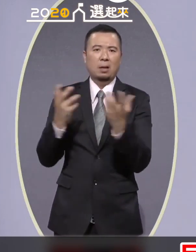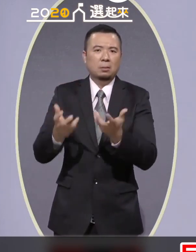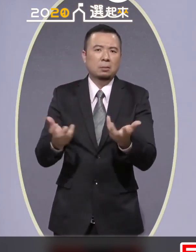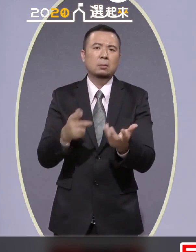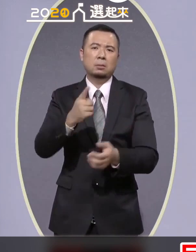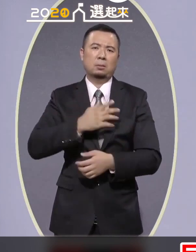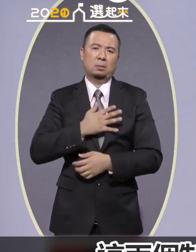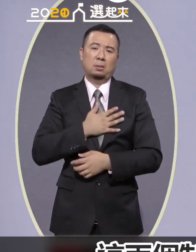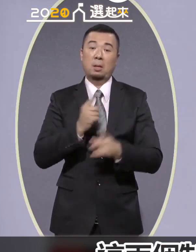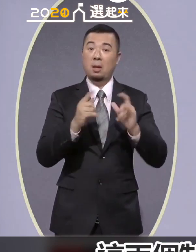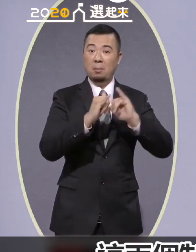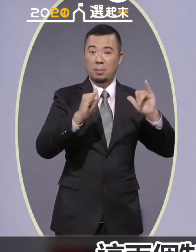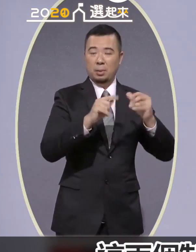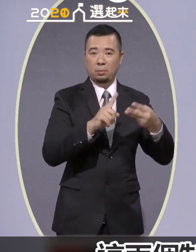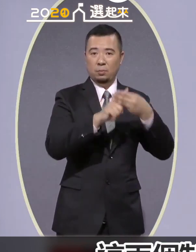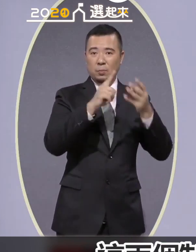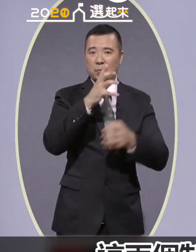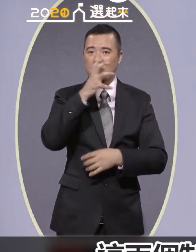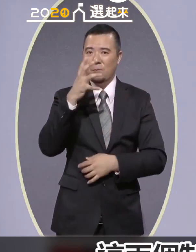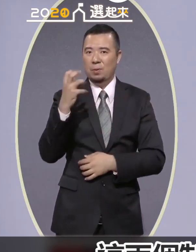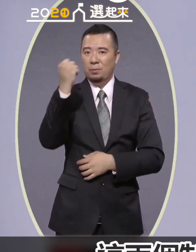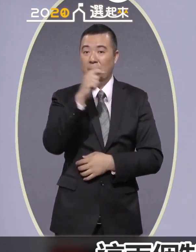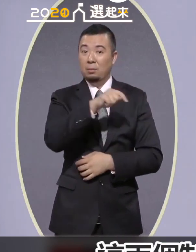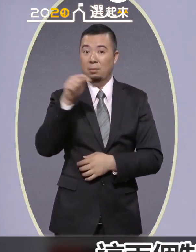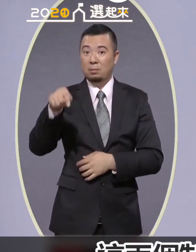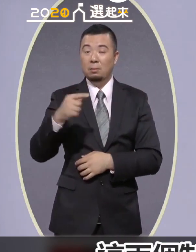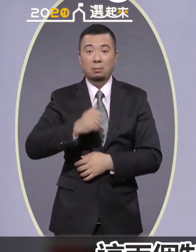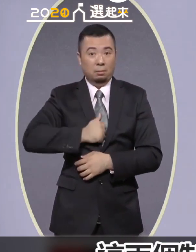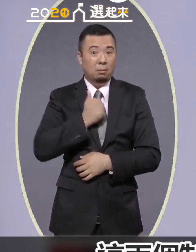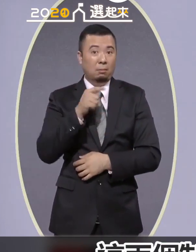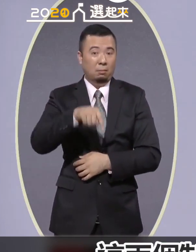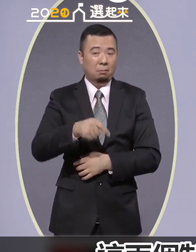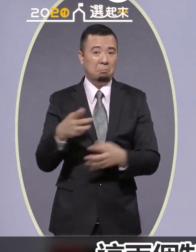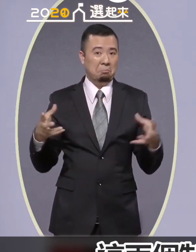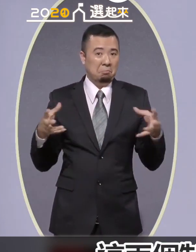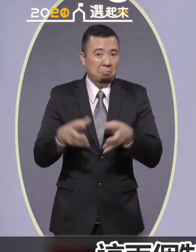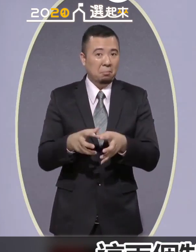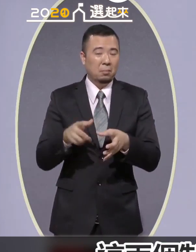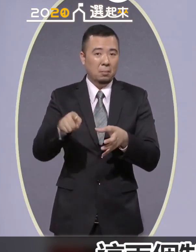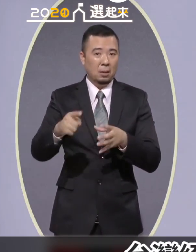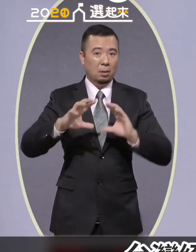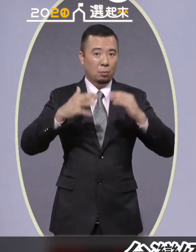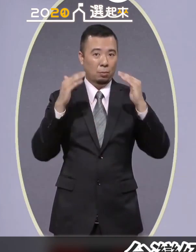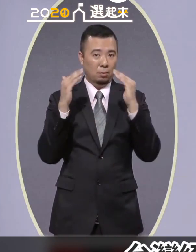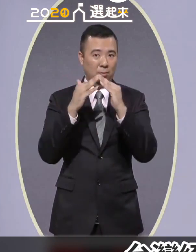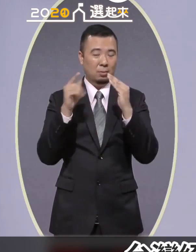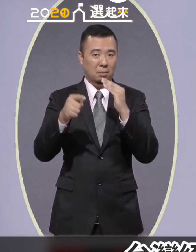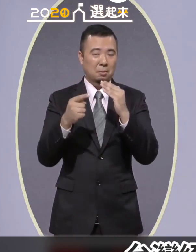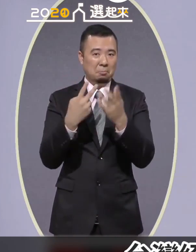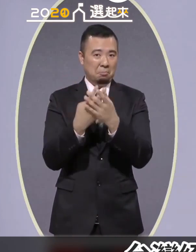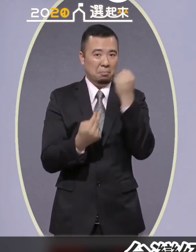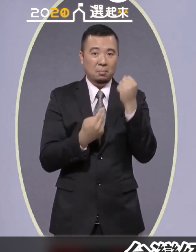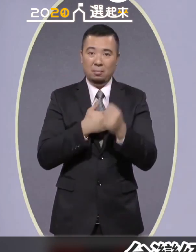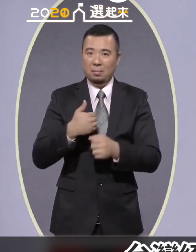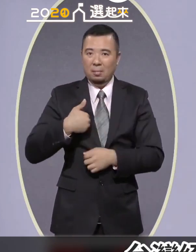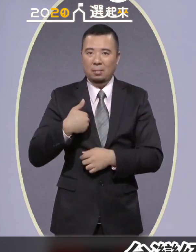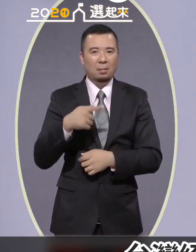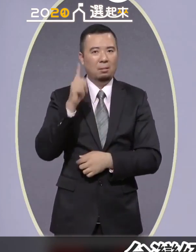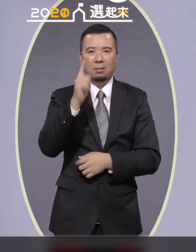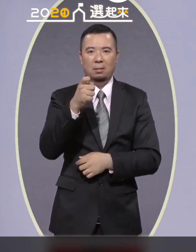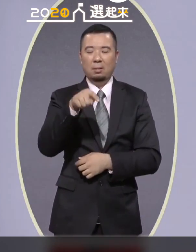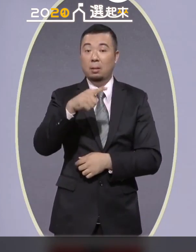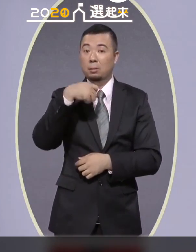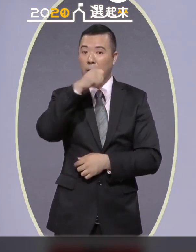是冲突的，这两个制度不可能共存在一个国家。台湾绝对不可能接受一国两